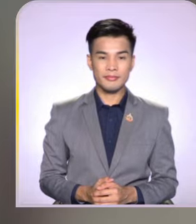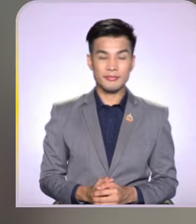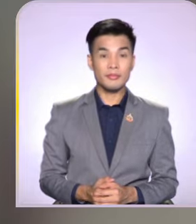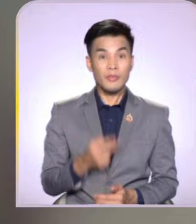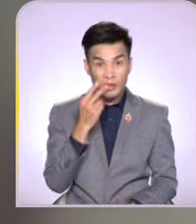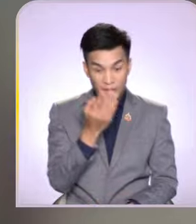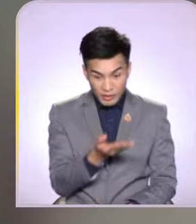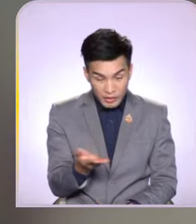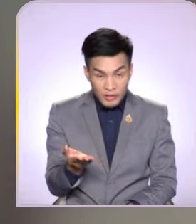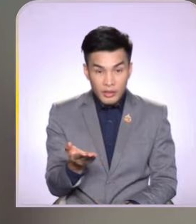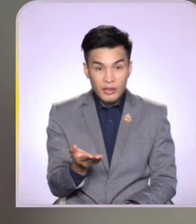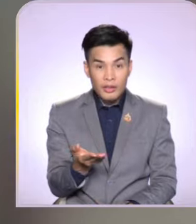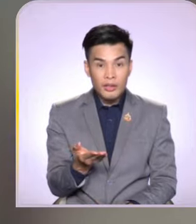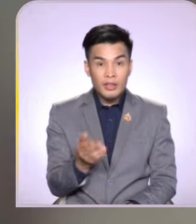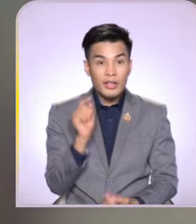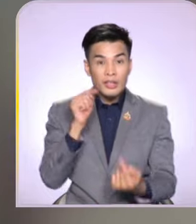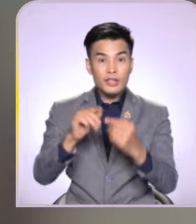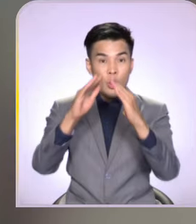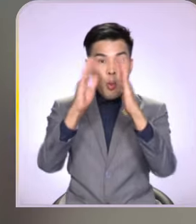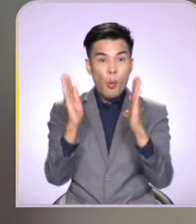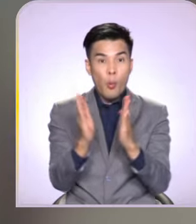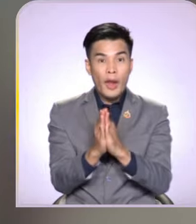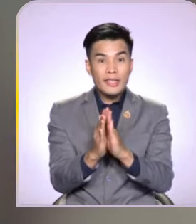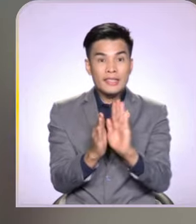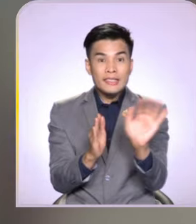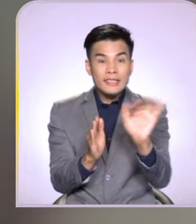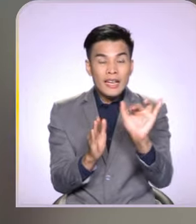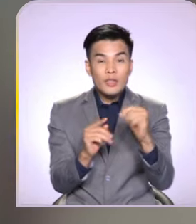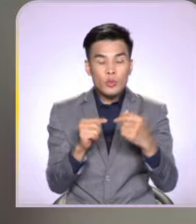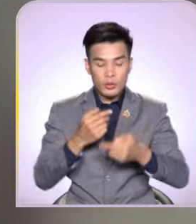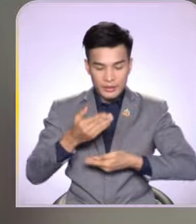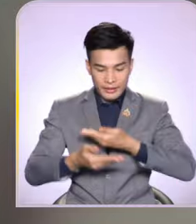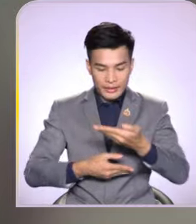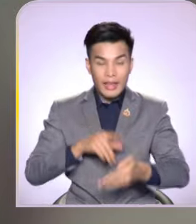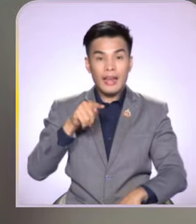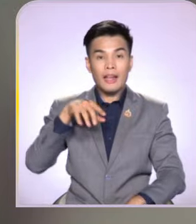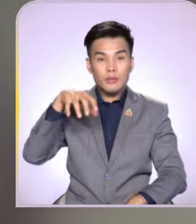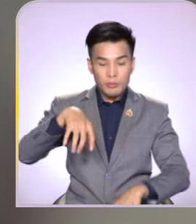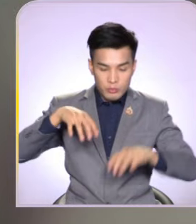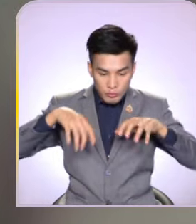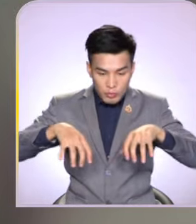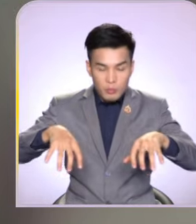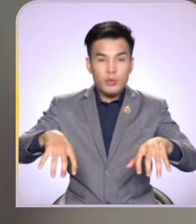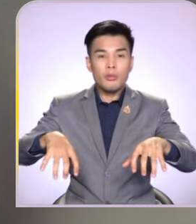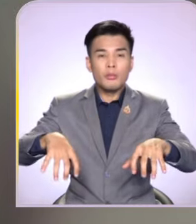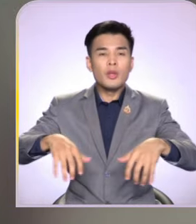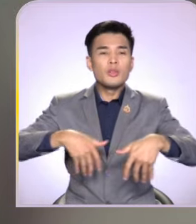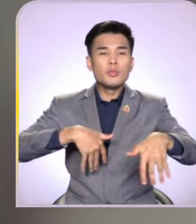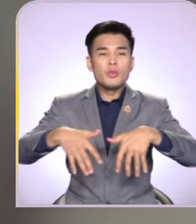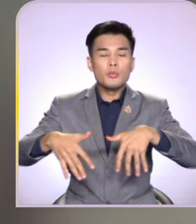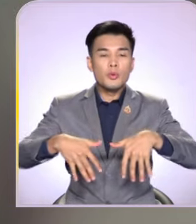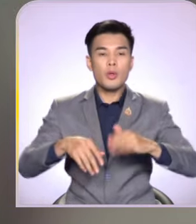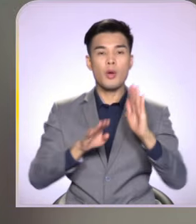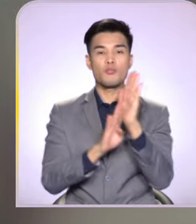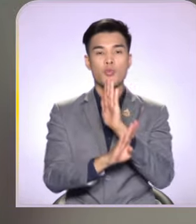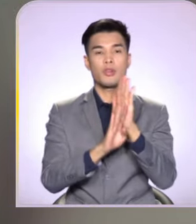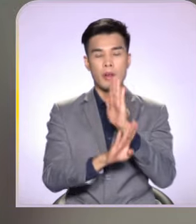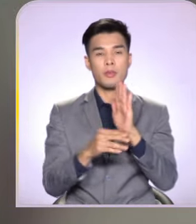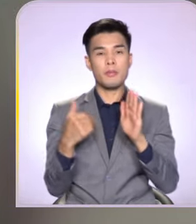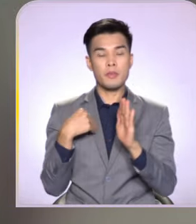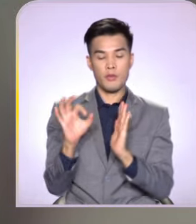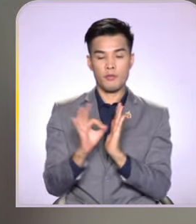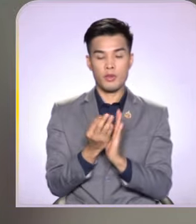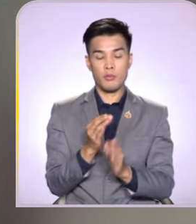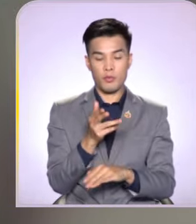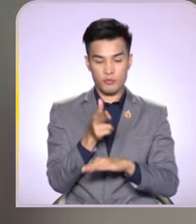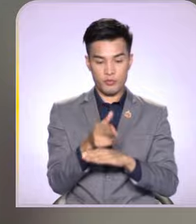คุณผู้ชมยังไม่ทันจะถึงวัดเลยค่ะ อยู่ตรงตลาดนัดในชุมชนนี่แหละนะคะอยู่ในพื้นที่จังหวัดบุรีรัมย์ก็มี